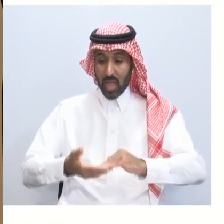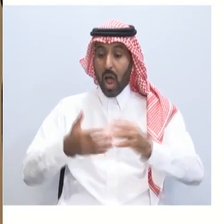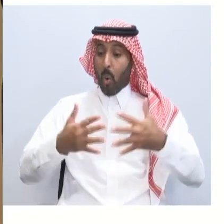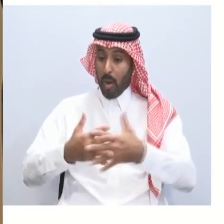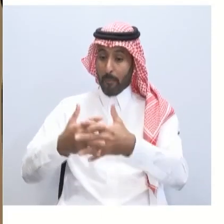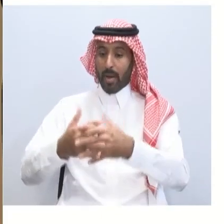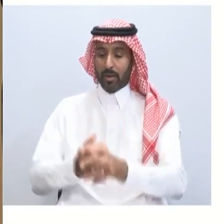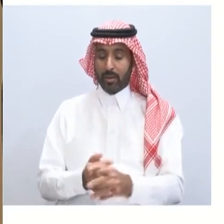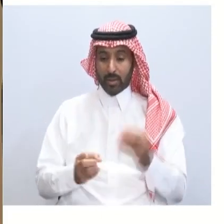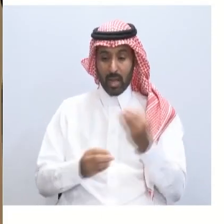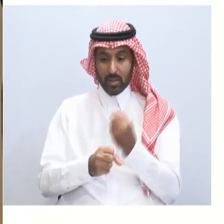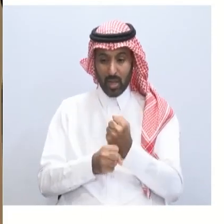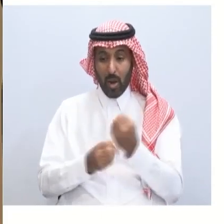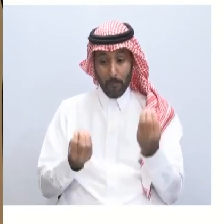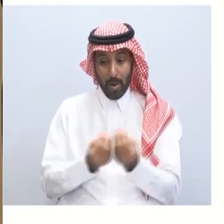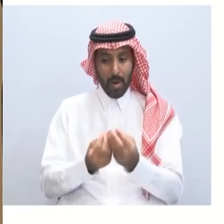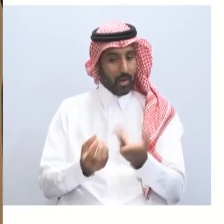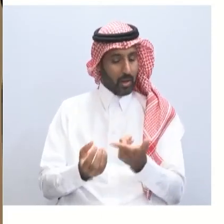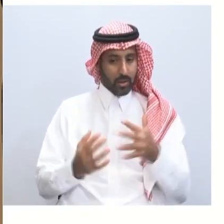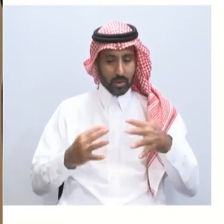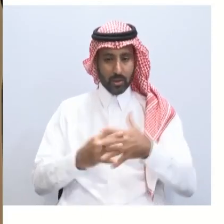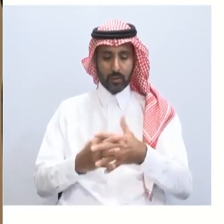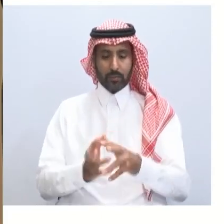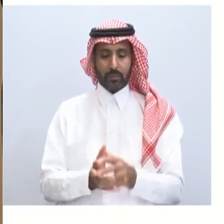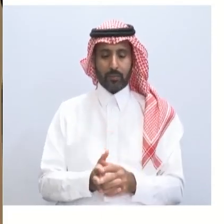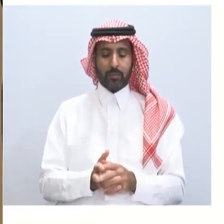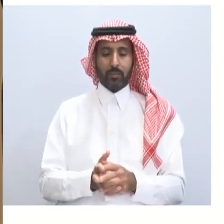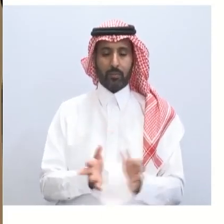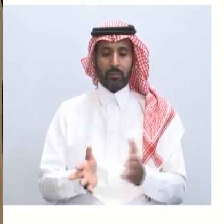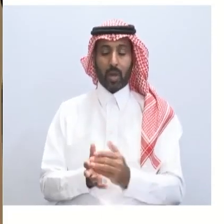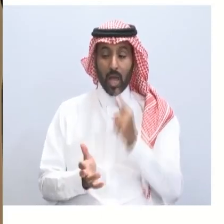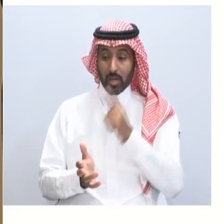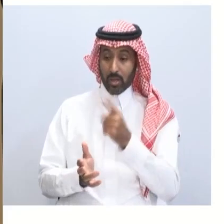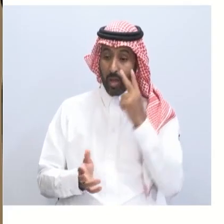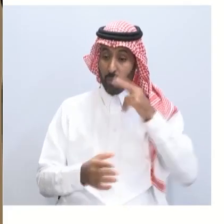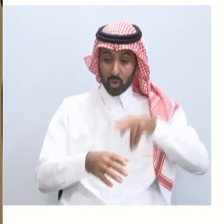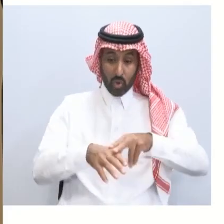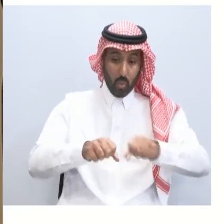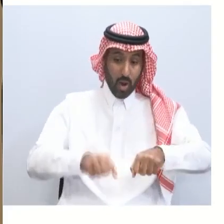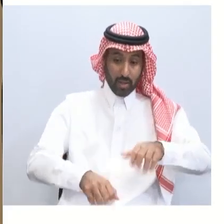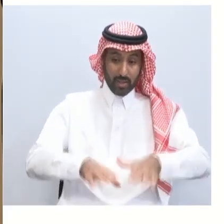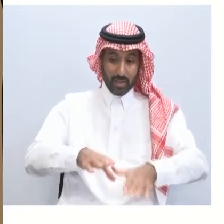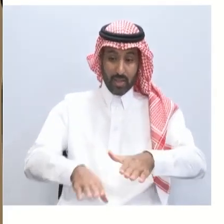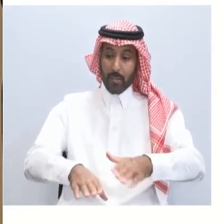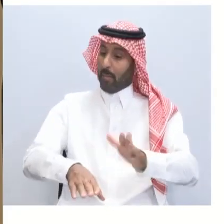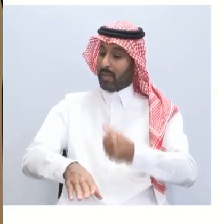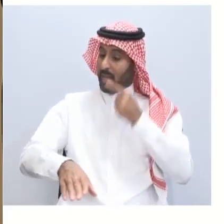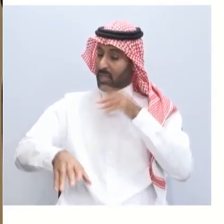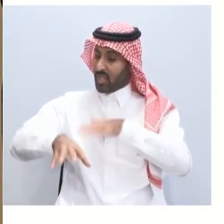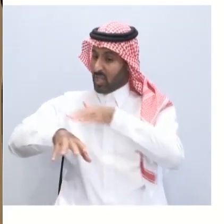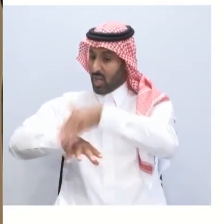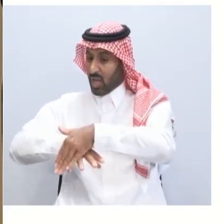مع ماذا كيف نتعاون معه انت برجل واحده لا تستطيع عبور